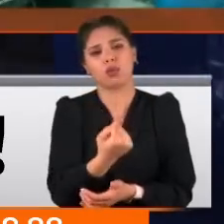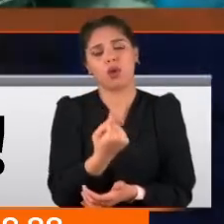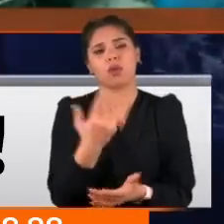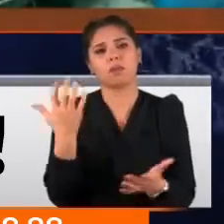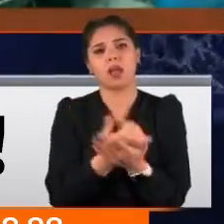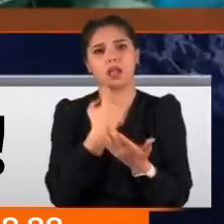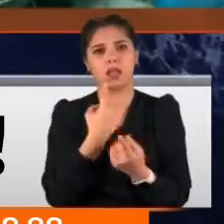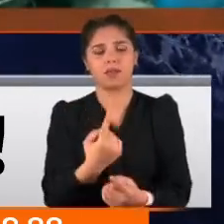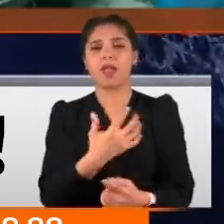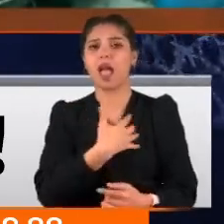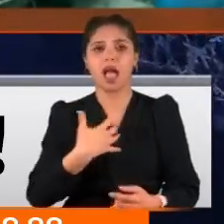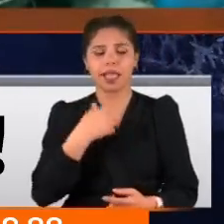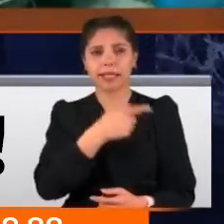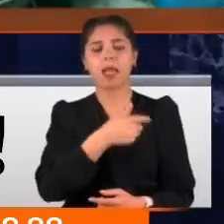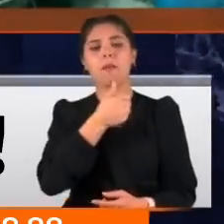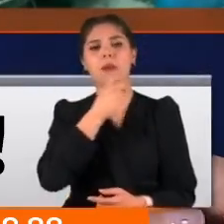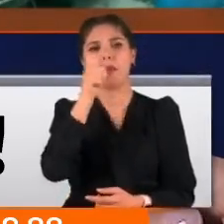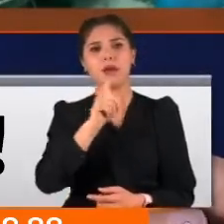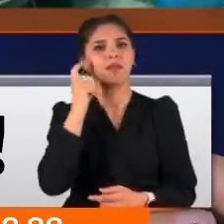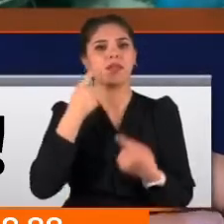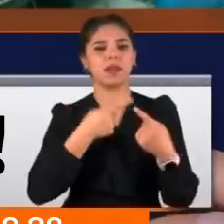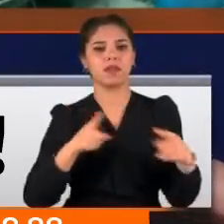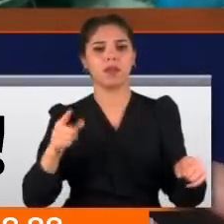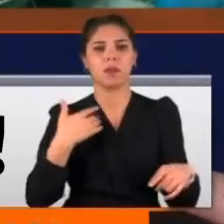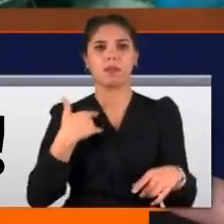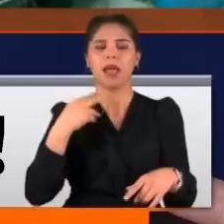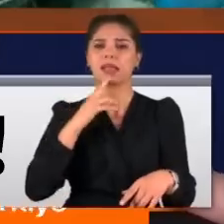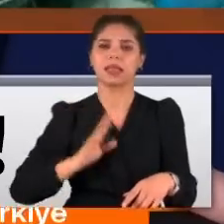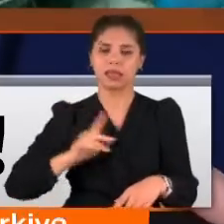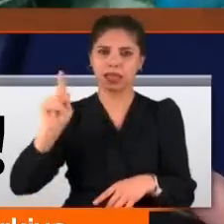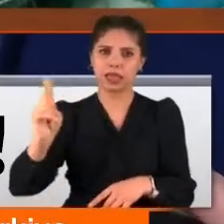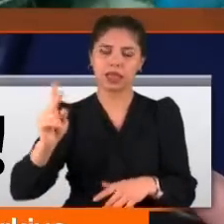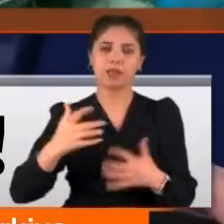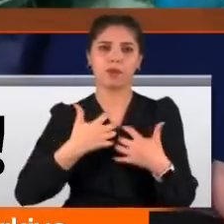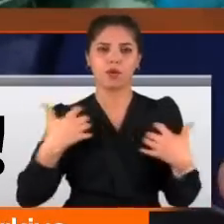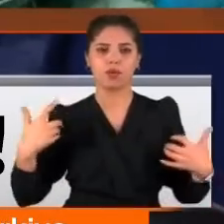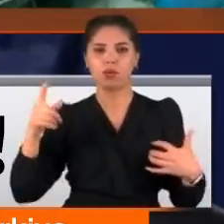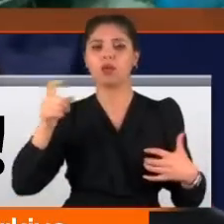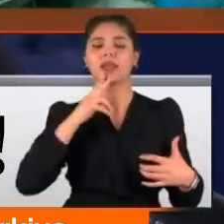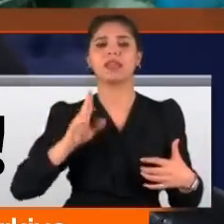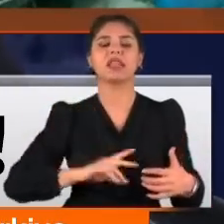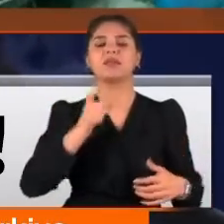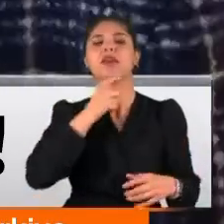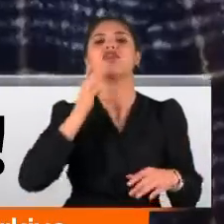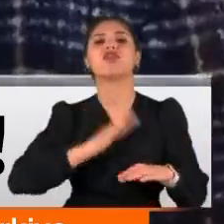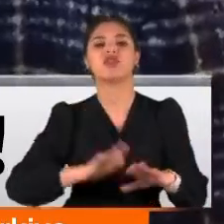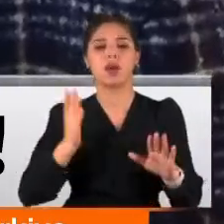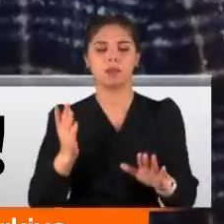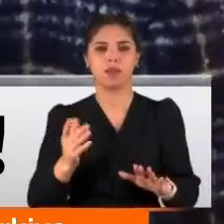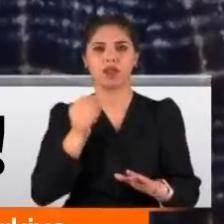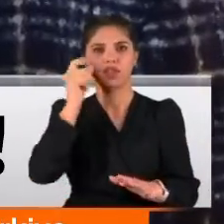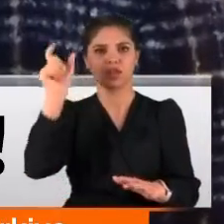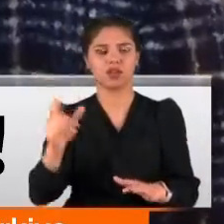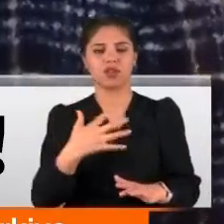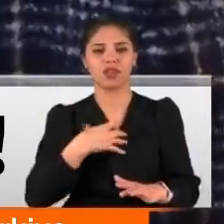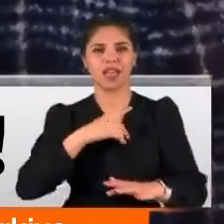anne ve babası onunla aynı fikirde değil. Ben gene kızıma güveniyorum. Benim kızım yanlış yapacak bir kız değildi. Kişinin